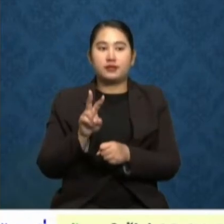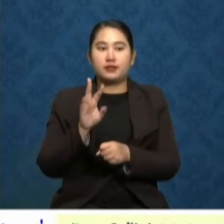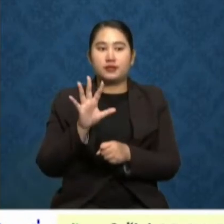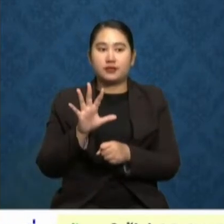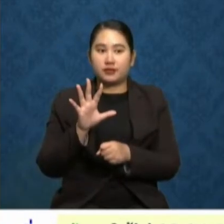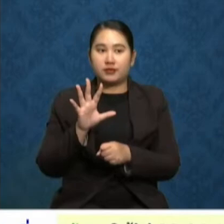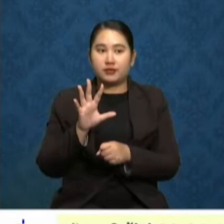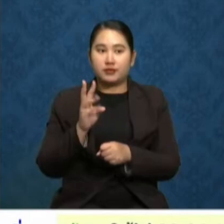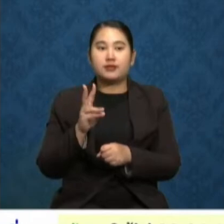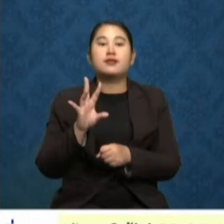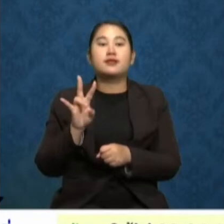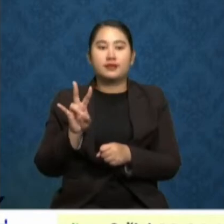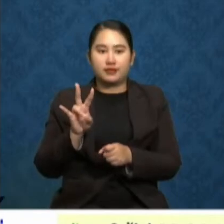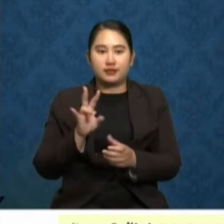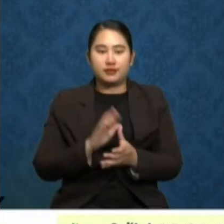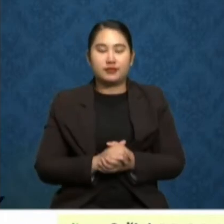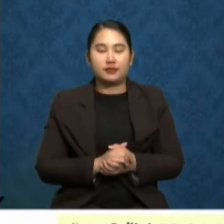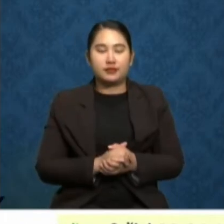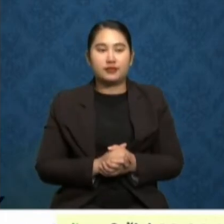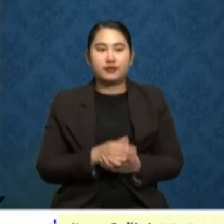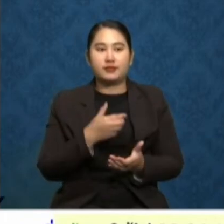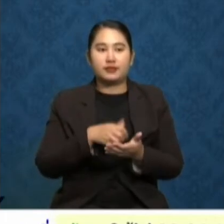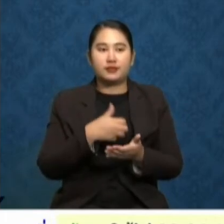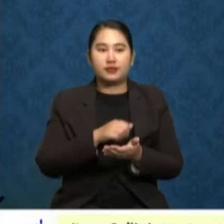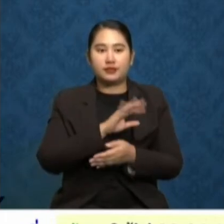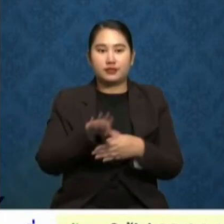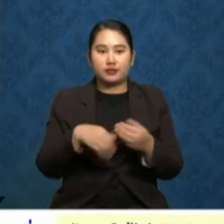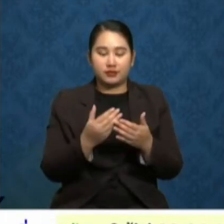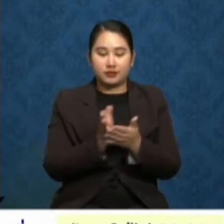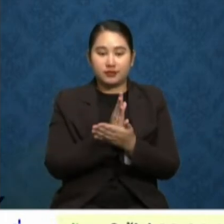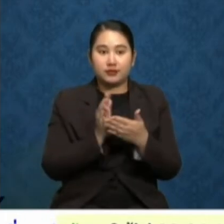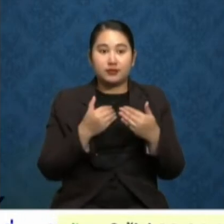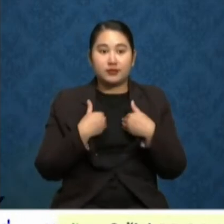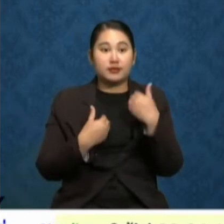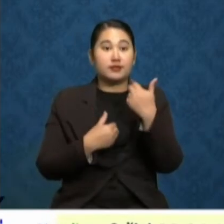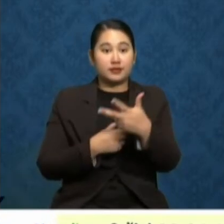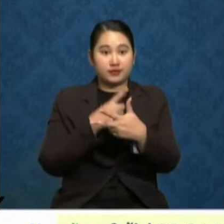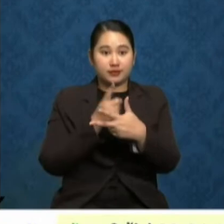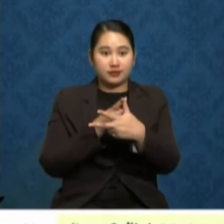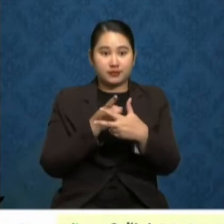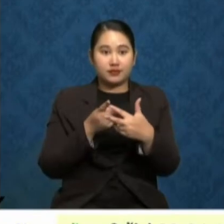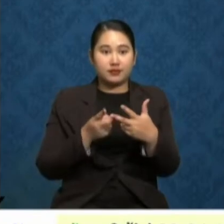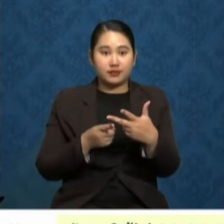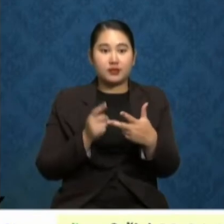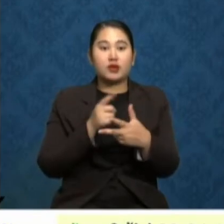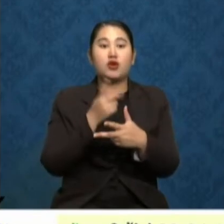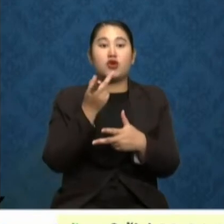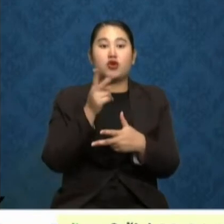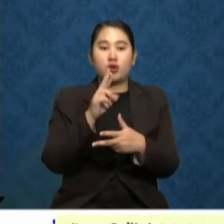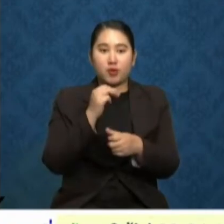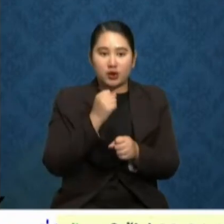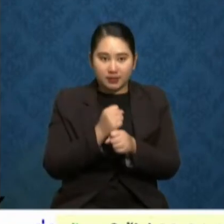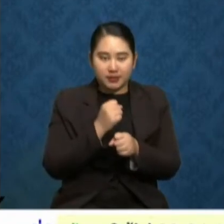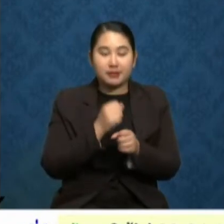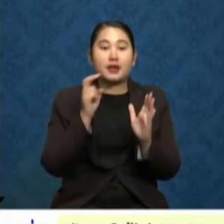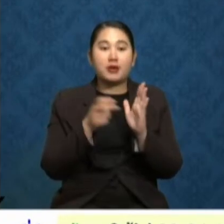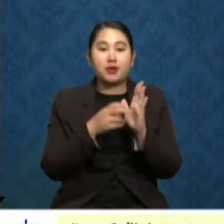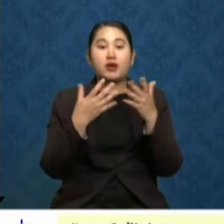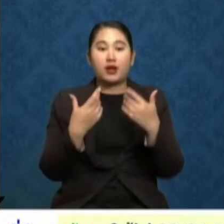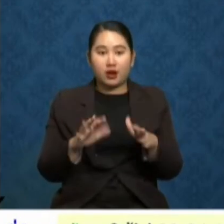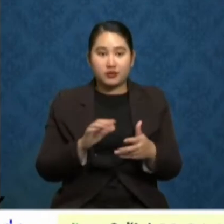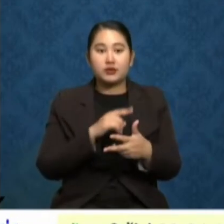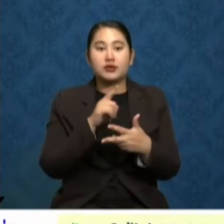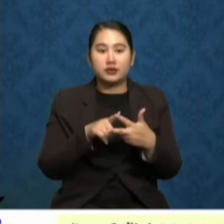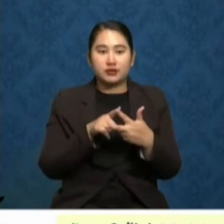567 นะครับทั้หมดกจะเป็ 3 ส่วนนะครับส่น 1 ก็คือ คอร์ม. ได้ดังมการรหลัการไปแล้วนะครับ